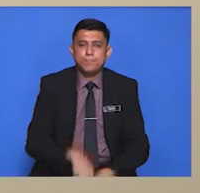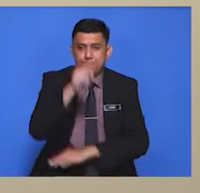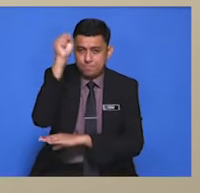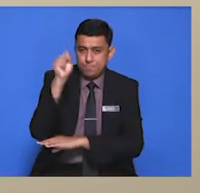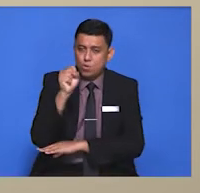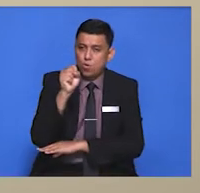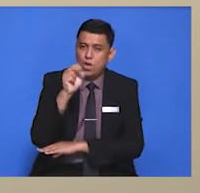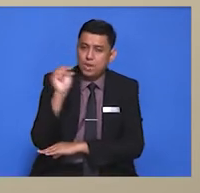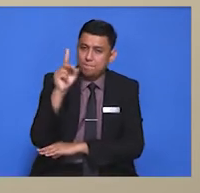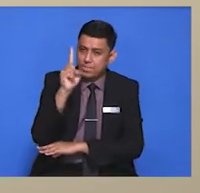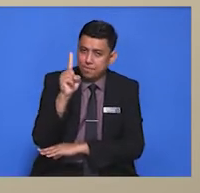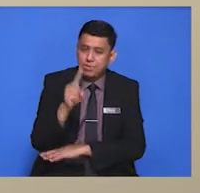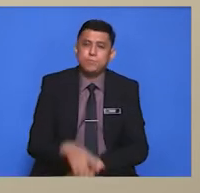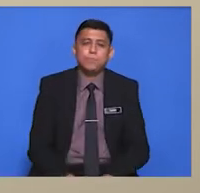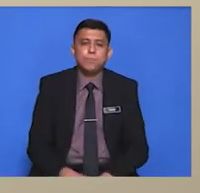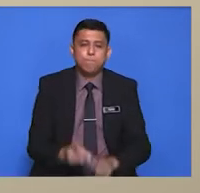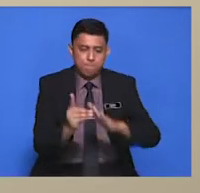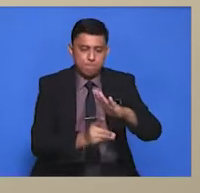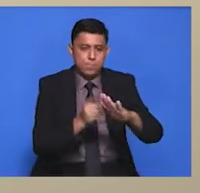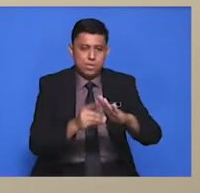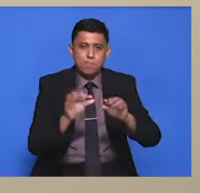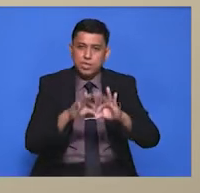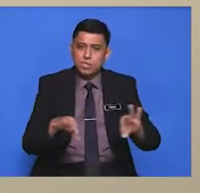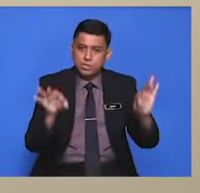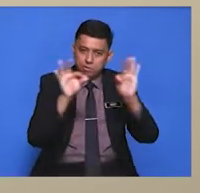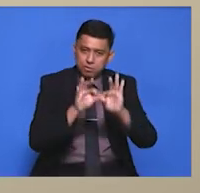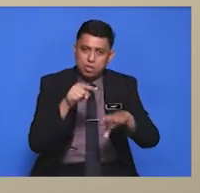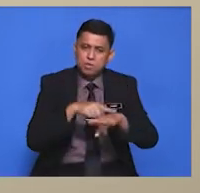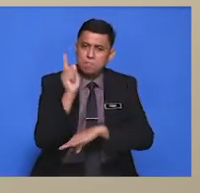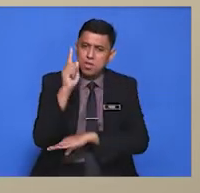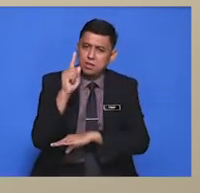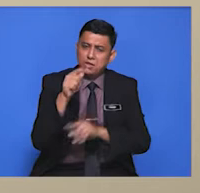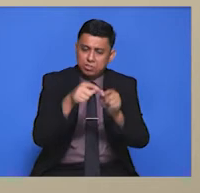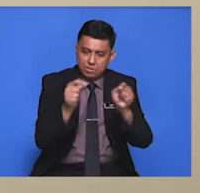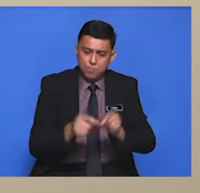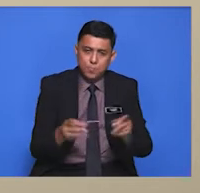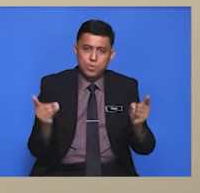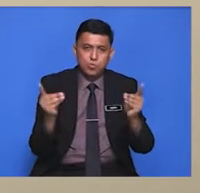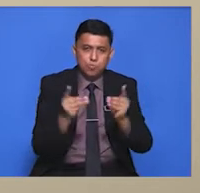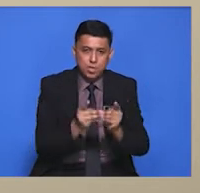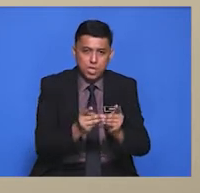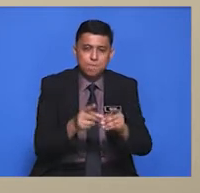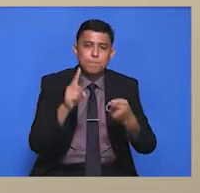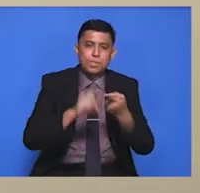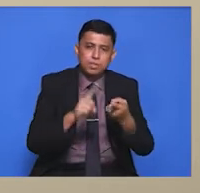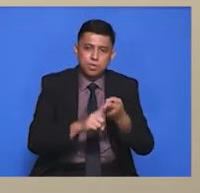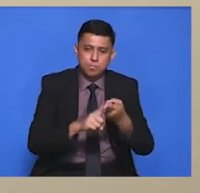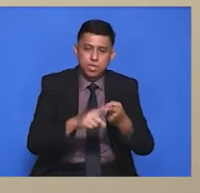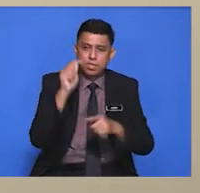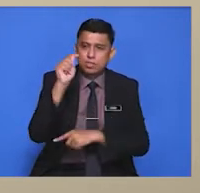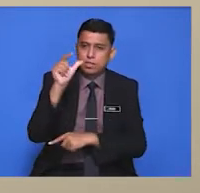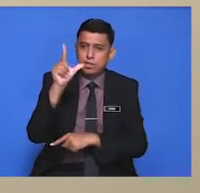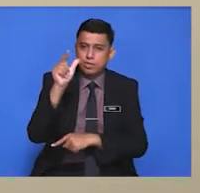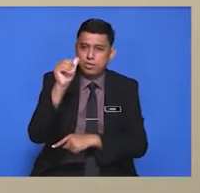Soalan pertama. Berdasarkan cerpen, di manakah lokasi pertemuan pertama antara